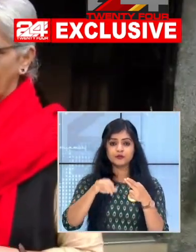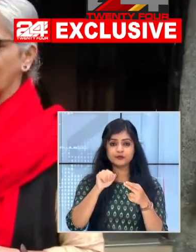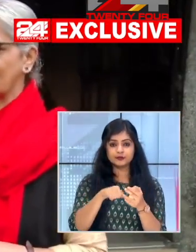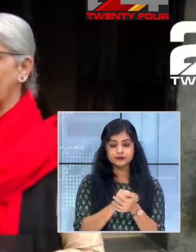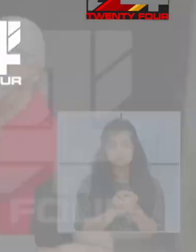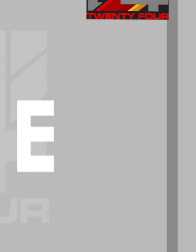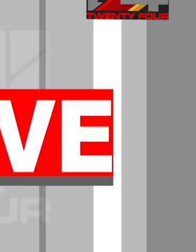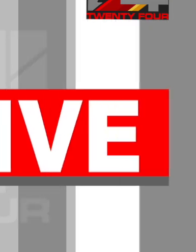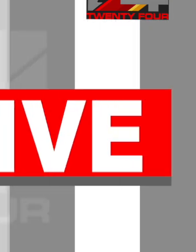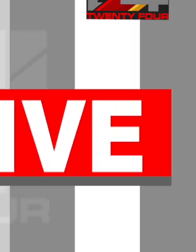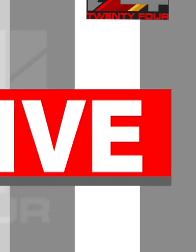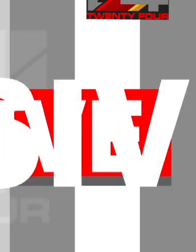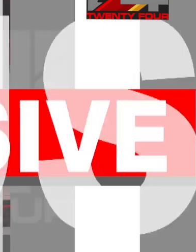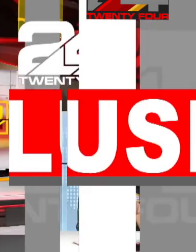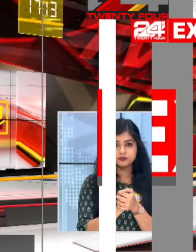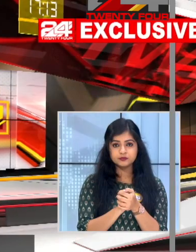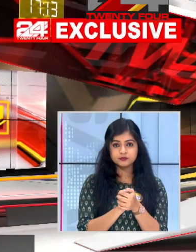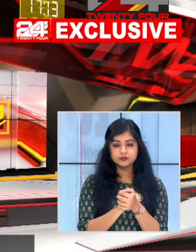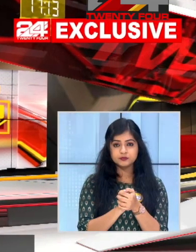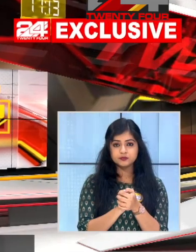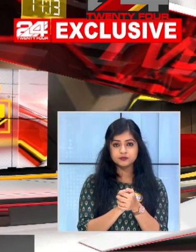ബെസ്റ്റ്. താങ്ക് യു വെരി മച്ച്.